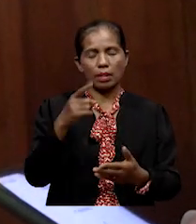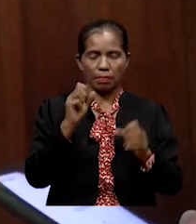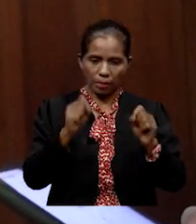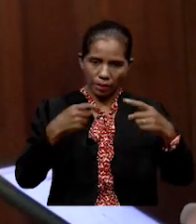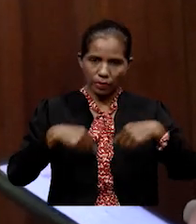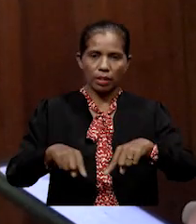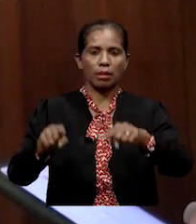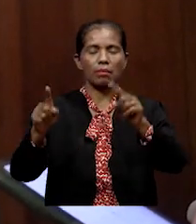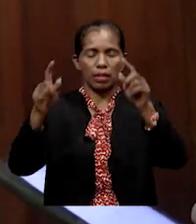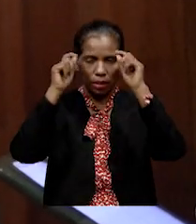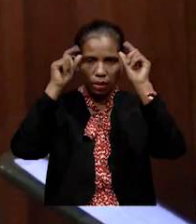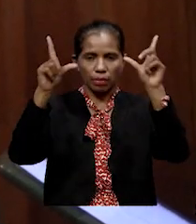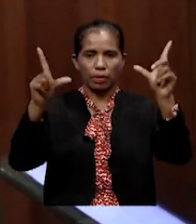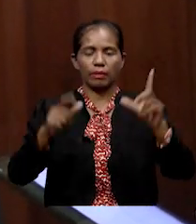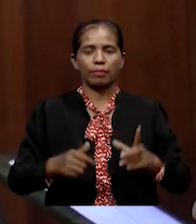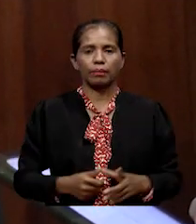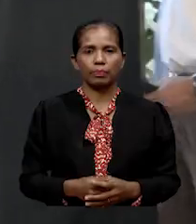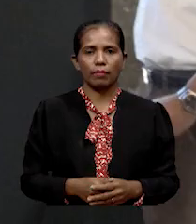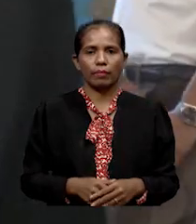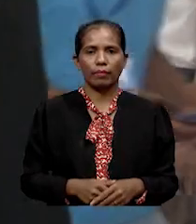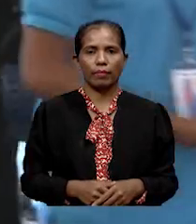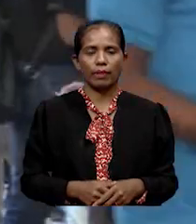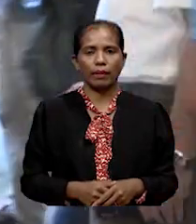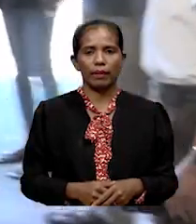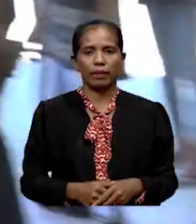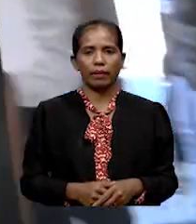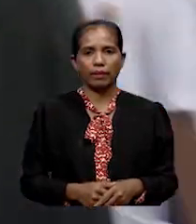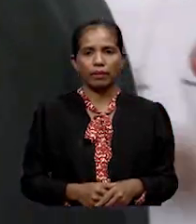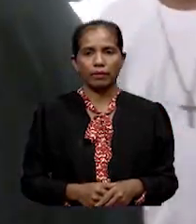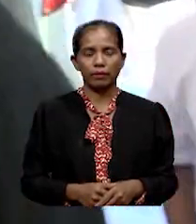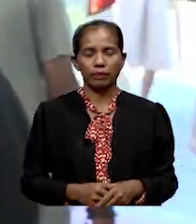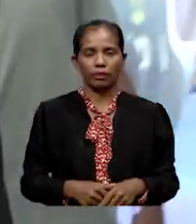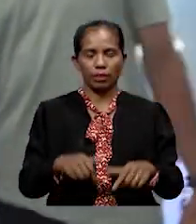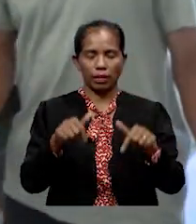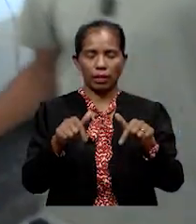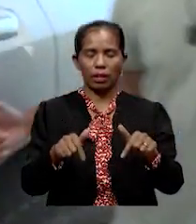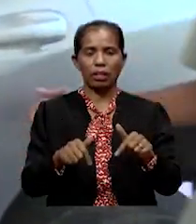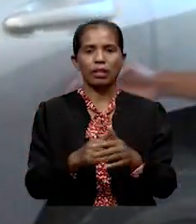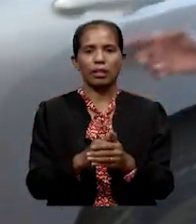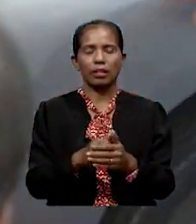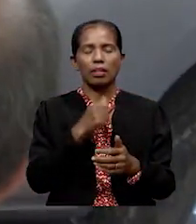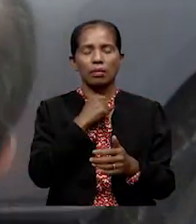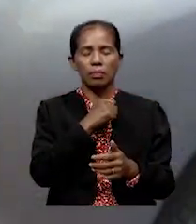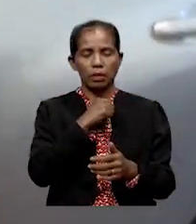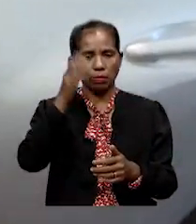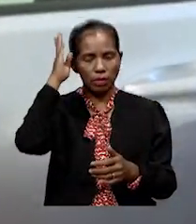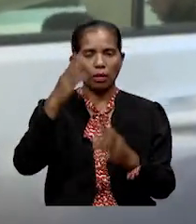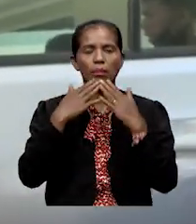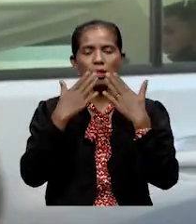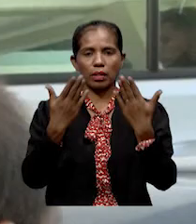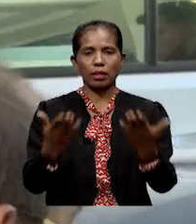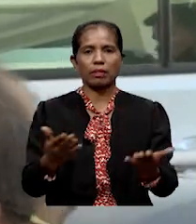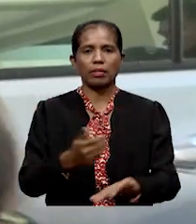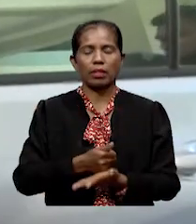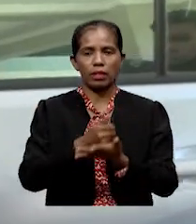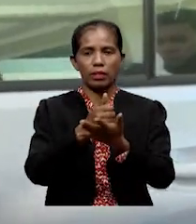Timor, i kontinua halo terapi di hare Timor. Iha piba nemos, Chancellor Diocese Maliana agradece ba tulun tomak nebe